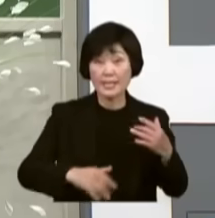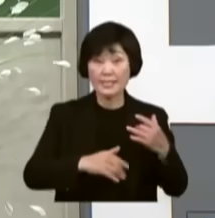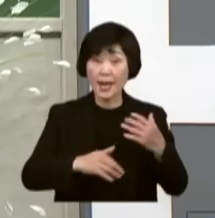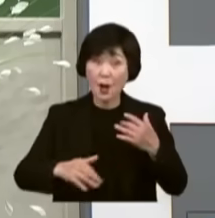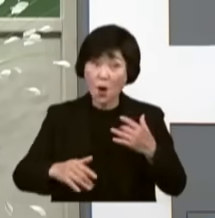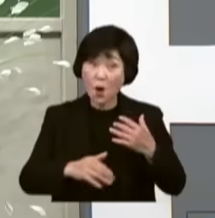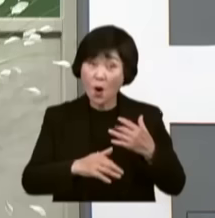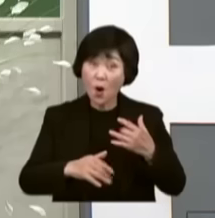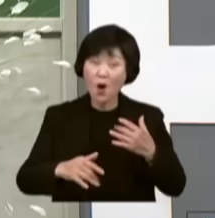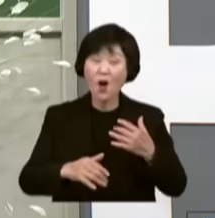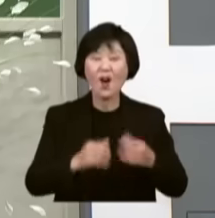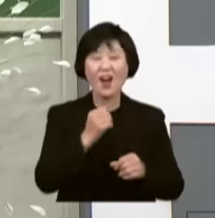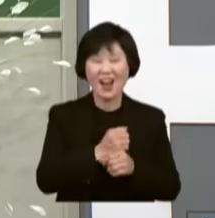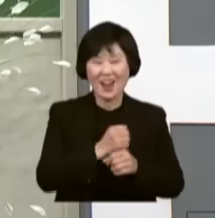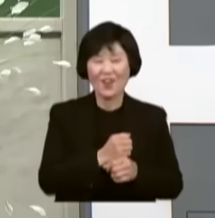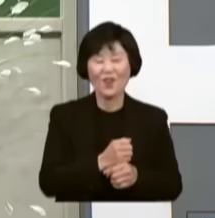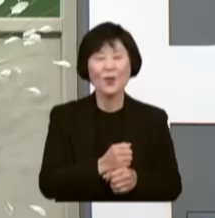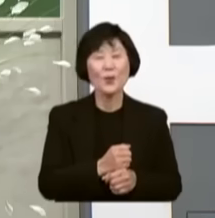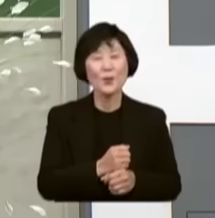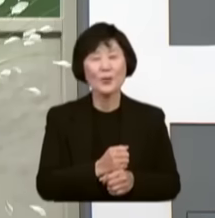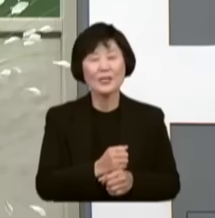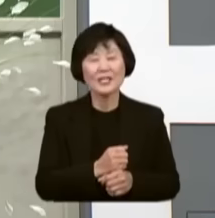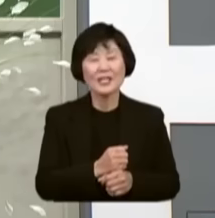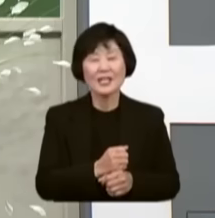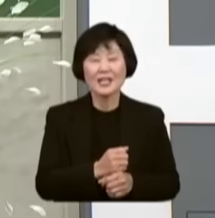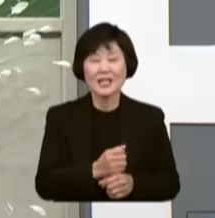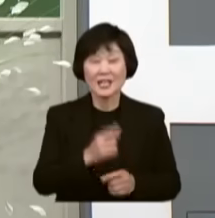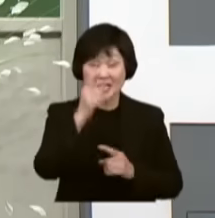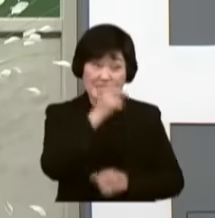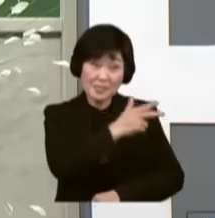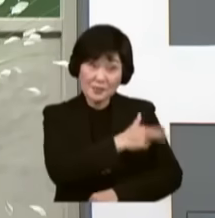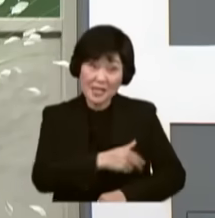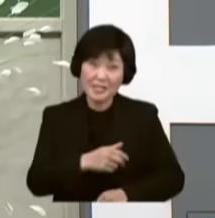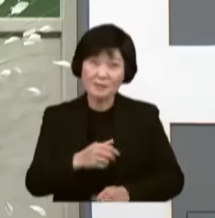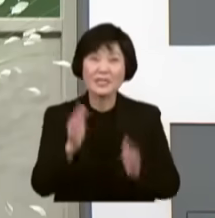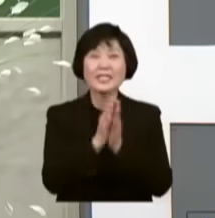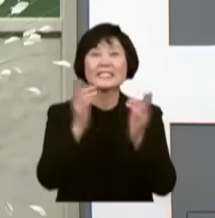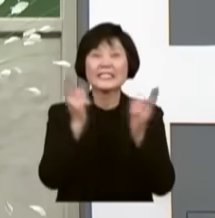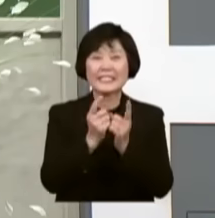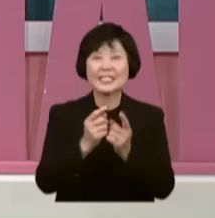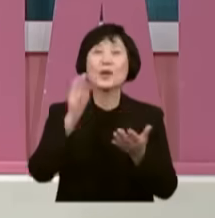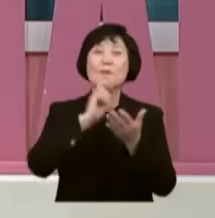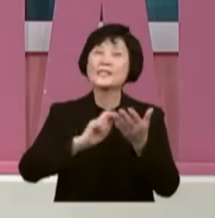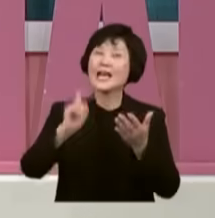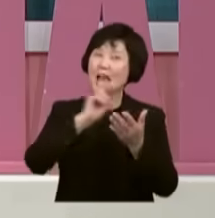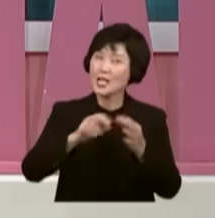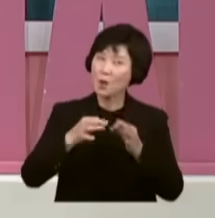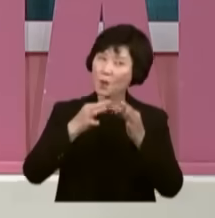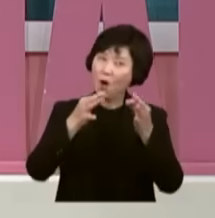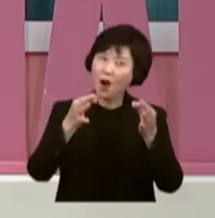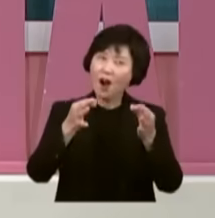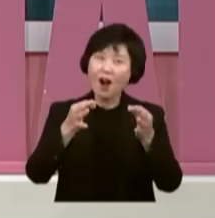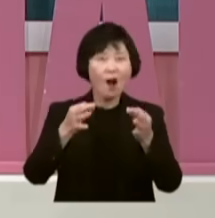처음 듣네. 우리 이용식 선배가 찬양을 하시겠다. 어? 근데 찬양을 잘하고 아름답게